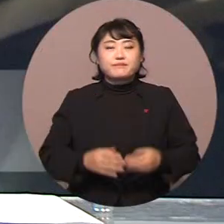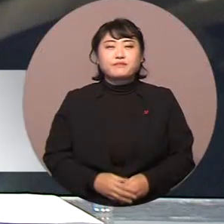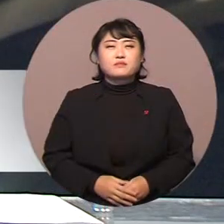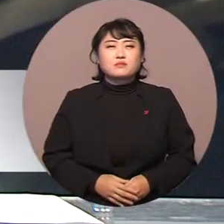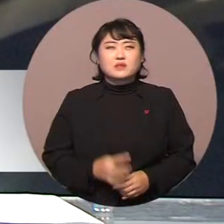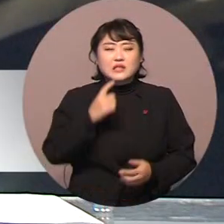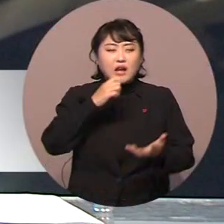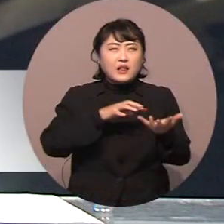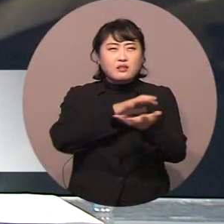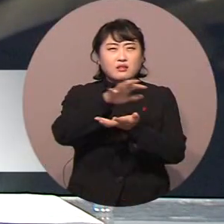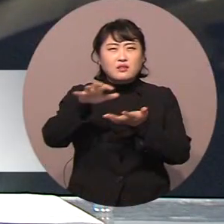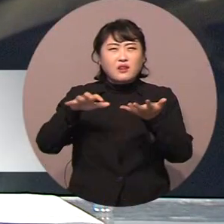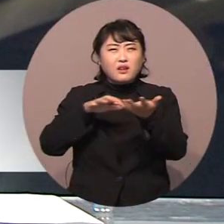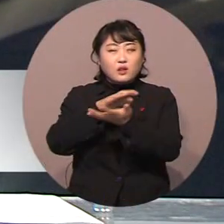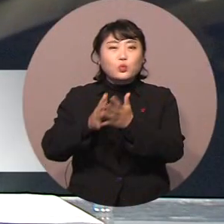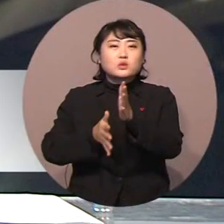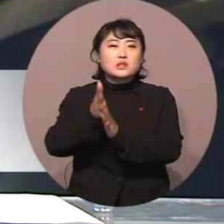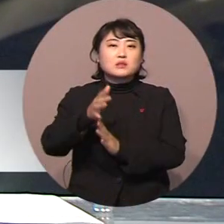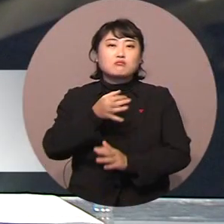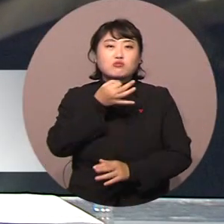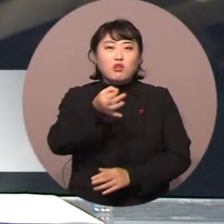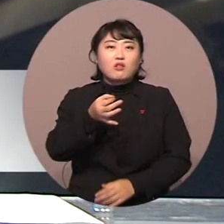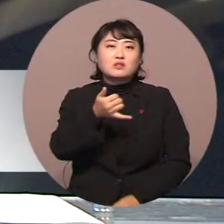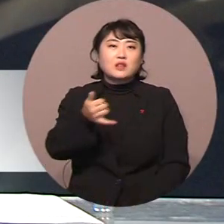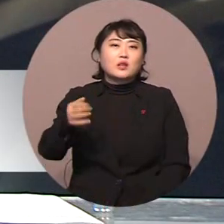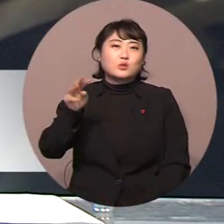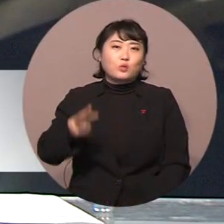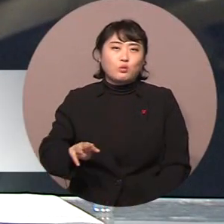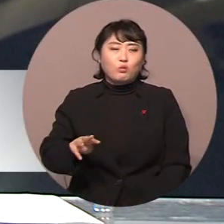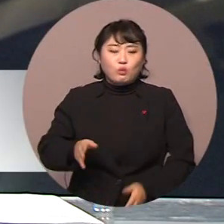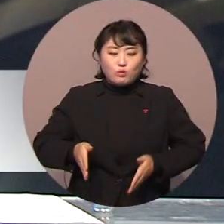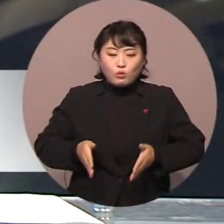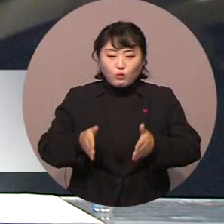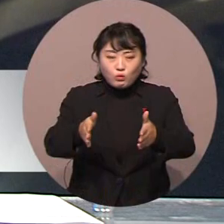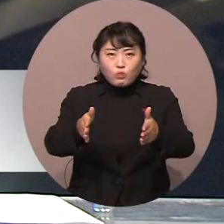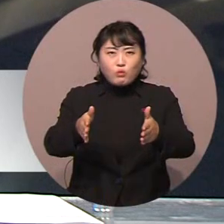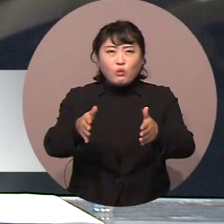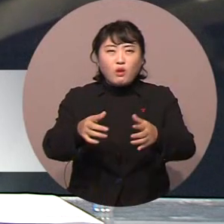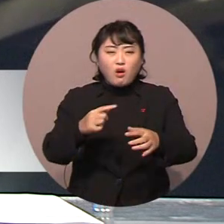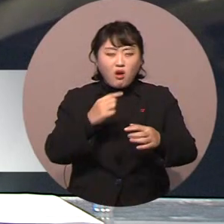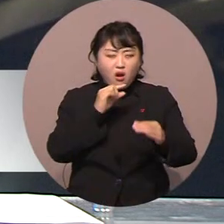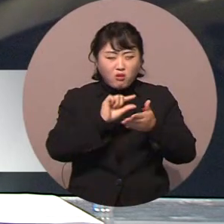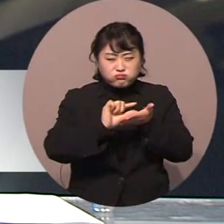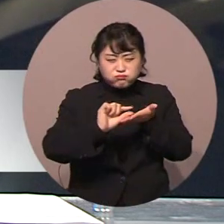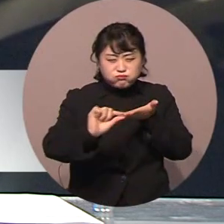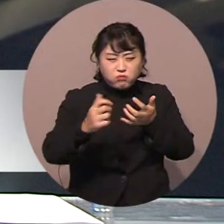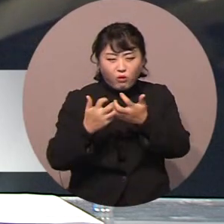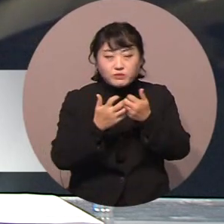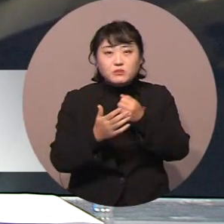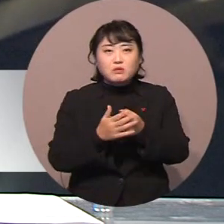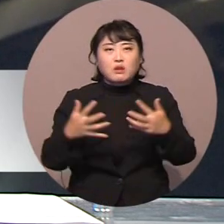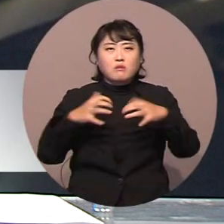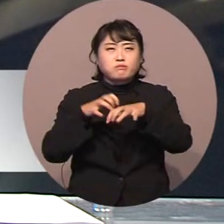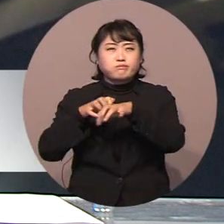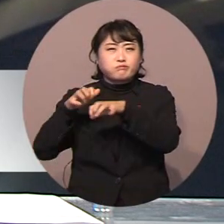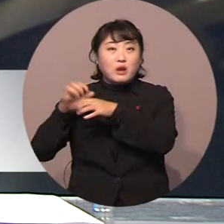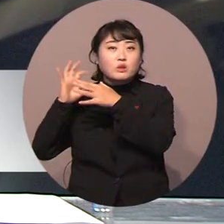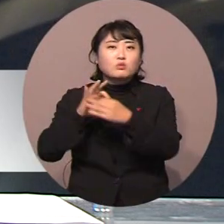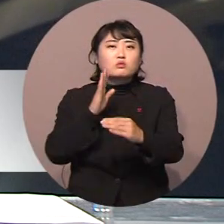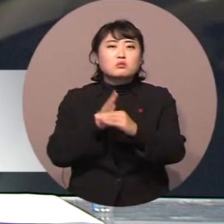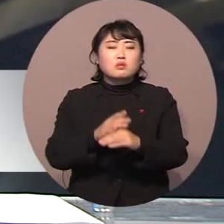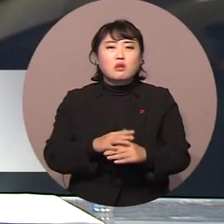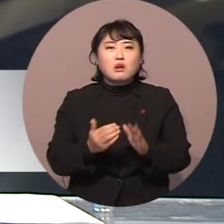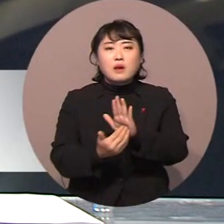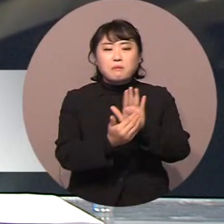안개 도시로 불리는 세종시는 도로의 살얼음으로 인한 차량 연쇄 추돌 사고가 계속해서 발생하고 있지만 예방